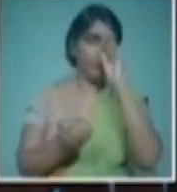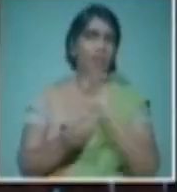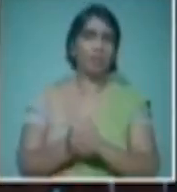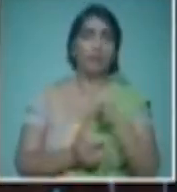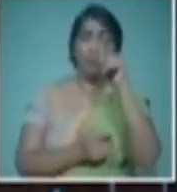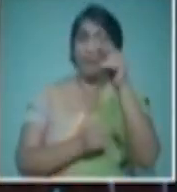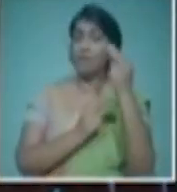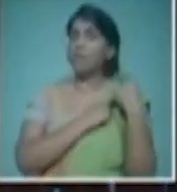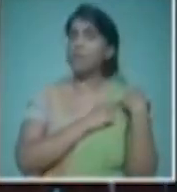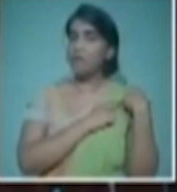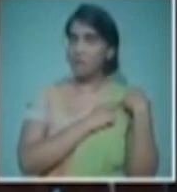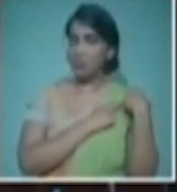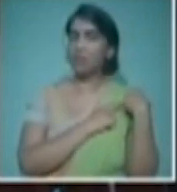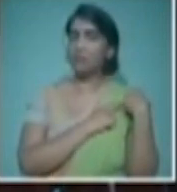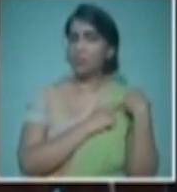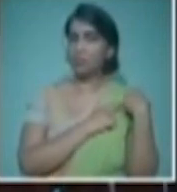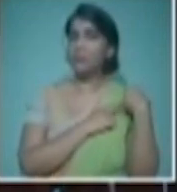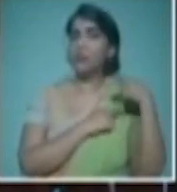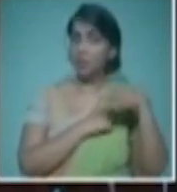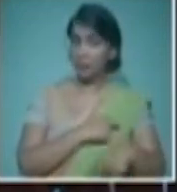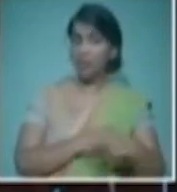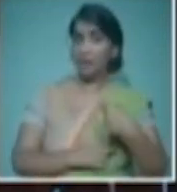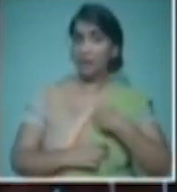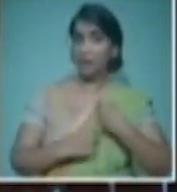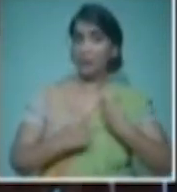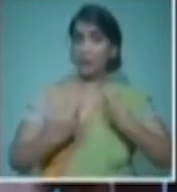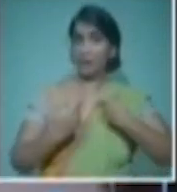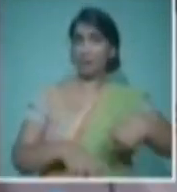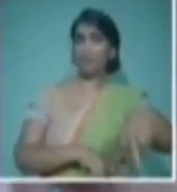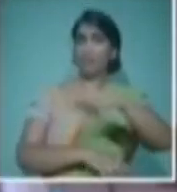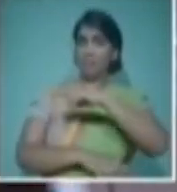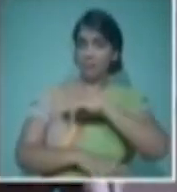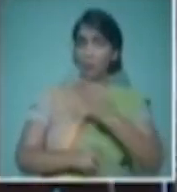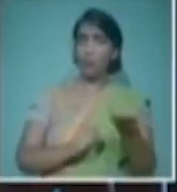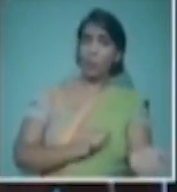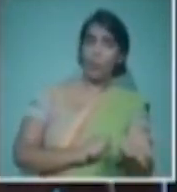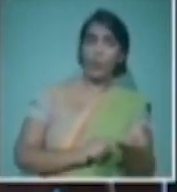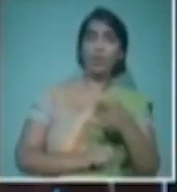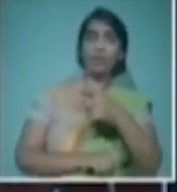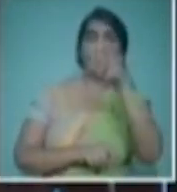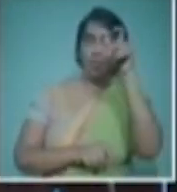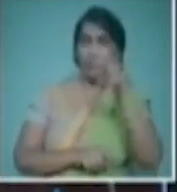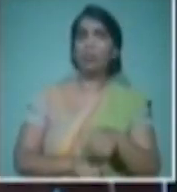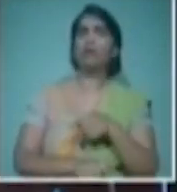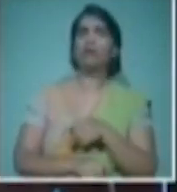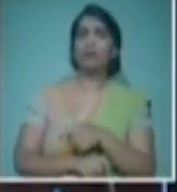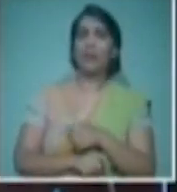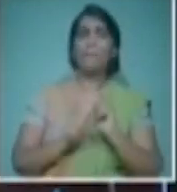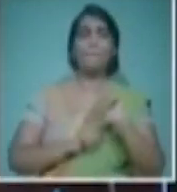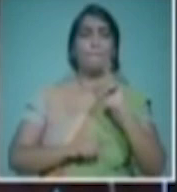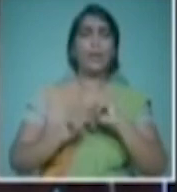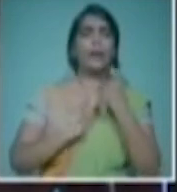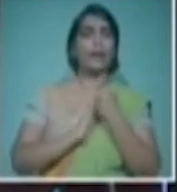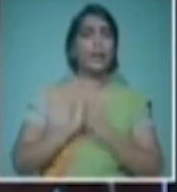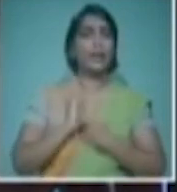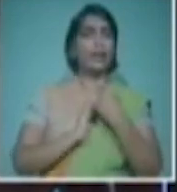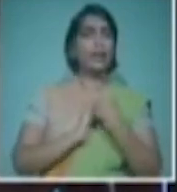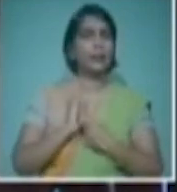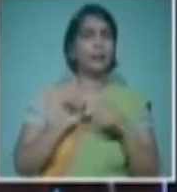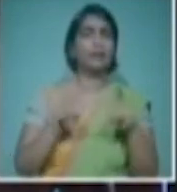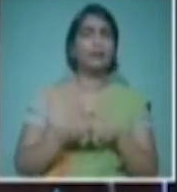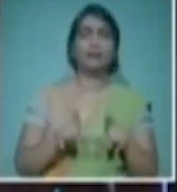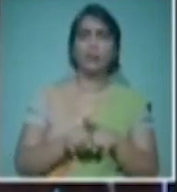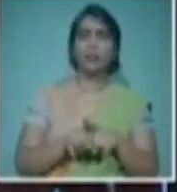ඔබතුමාට වගකීමක් තියෙනවා. මේ මට පිටිපස්සට ඇවිල්ලා ගහන්න උත්සාහ කරපු එක්කෙනාට මේ පාර්ලිමේන්තු නීති රීති අනුව කටයුතු කරනවා.